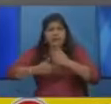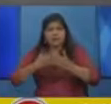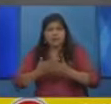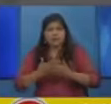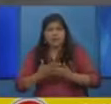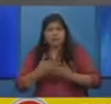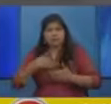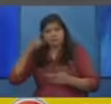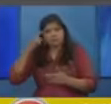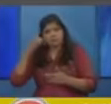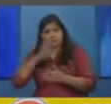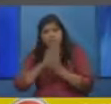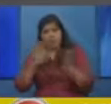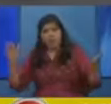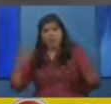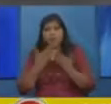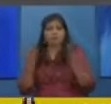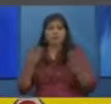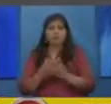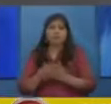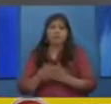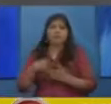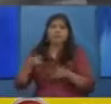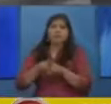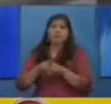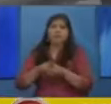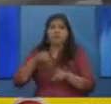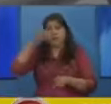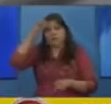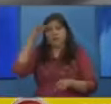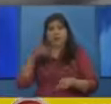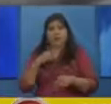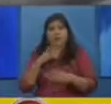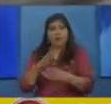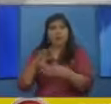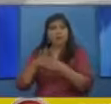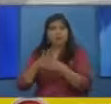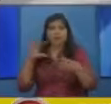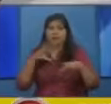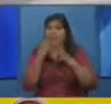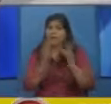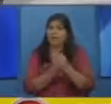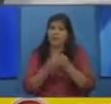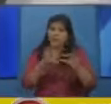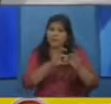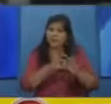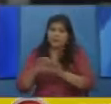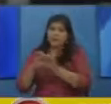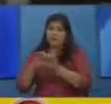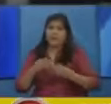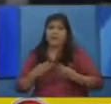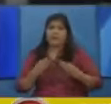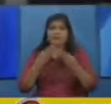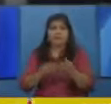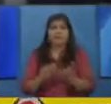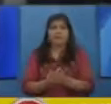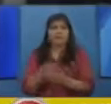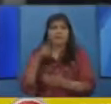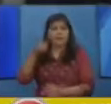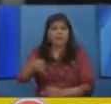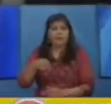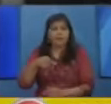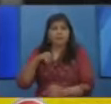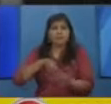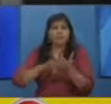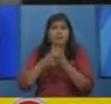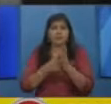गहरा ज्ञान और राष्ट्रीय एकता के प्रति समर्पण भाव। क्या आप सरदार पटेल के बारे